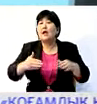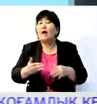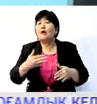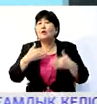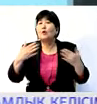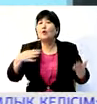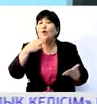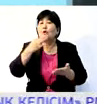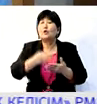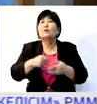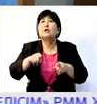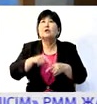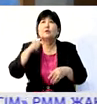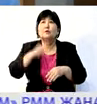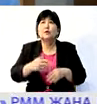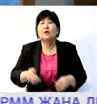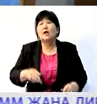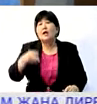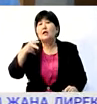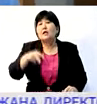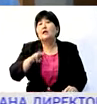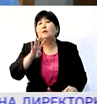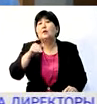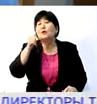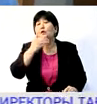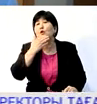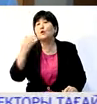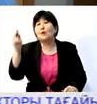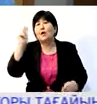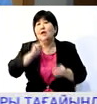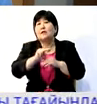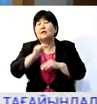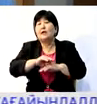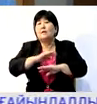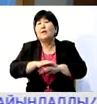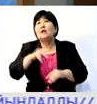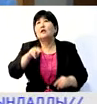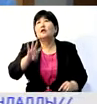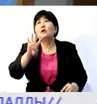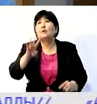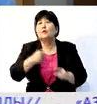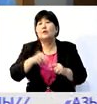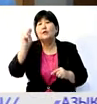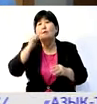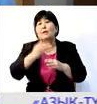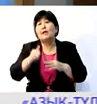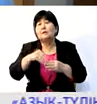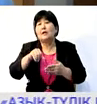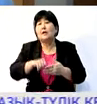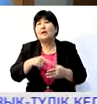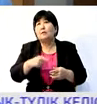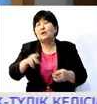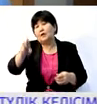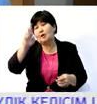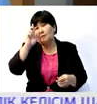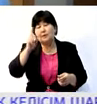үлкен жауапкершілік деп түсінеді. 2004 жыл соңғы рет сабақ бердім. 2004-тен кейін осы білім саласында жүргенмен, бірақ жа